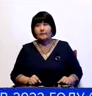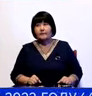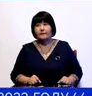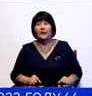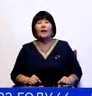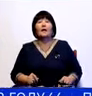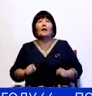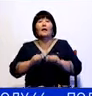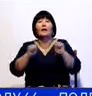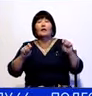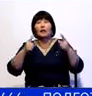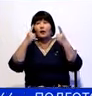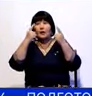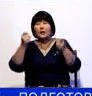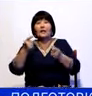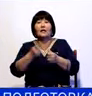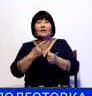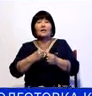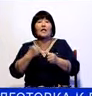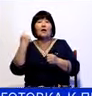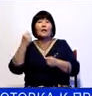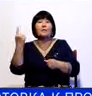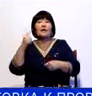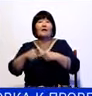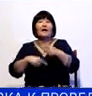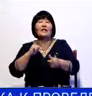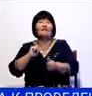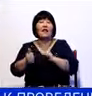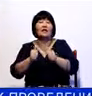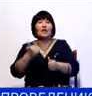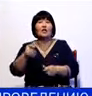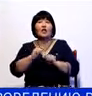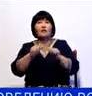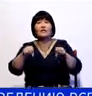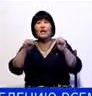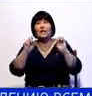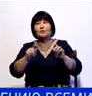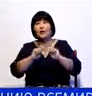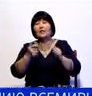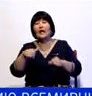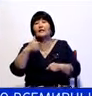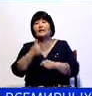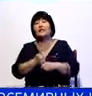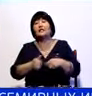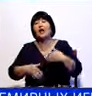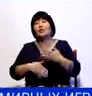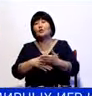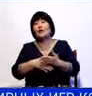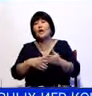На церемонии были оглашены имена победителей первого этапа соревнований. Им вручены специальные призы от генерального